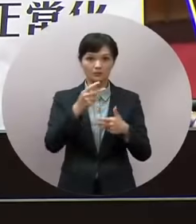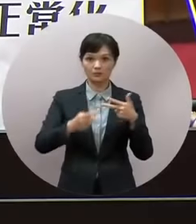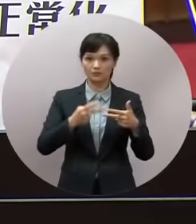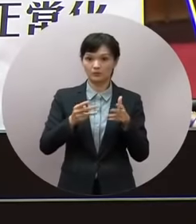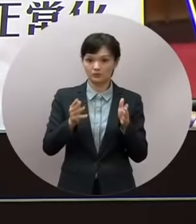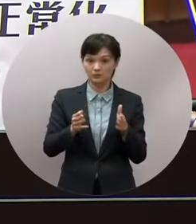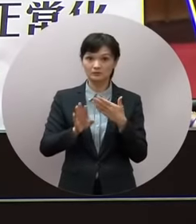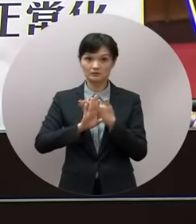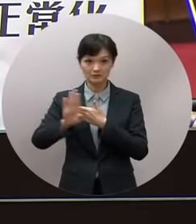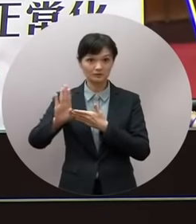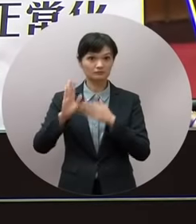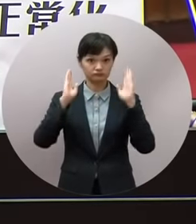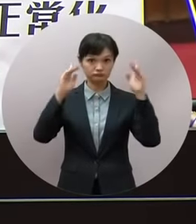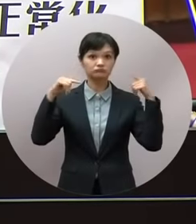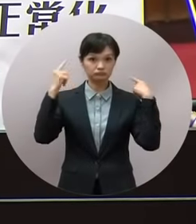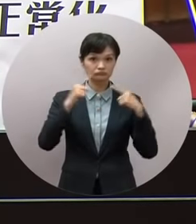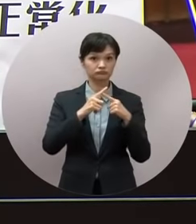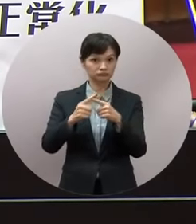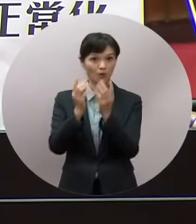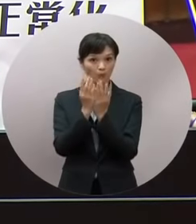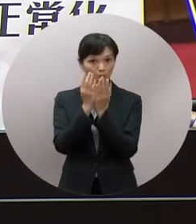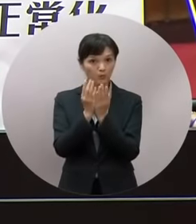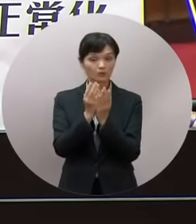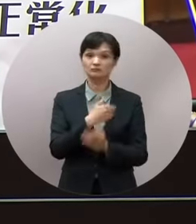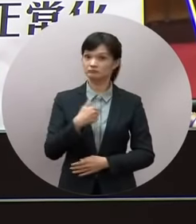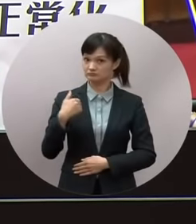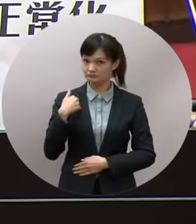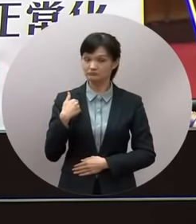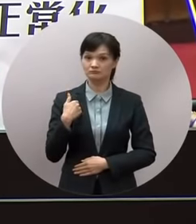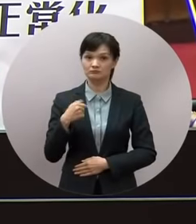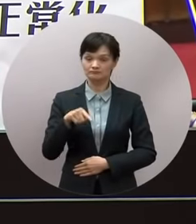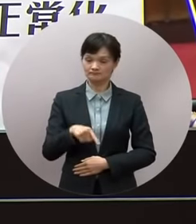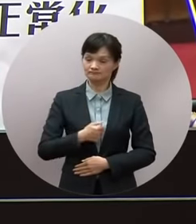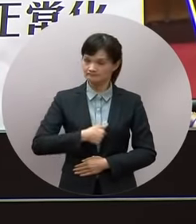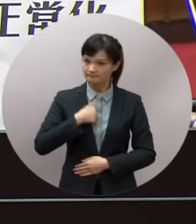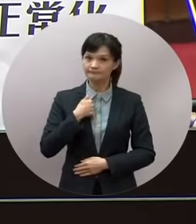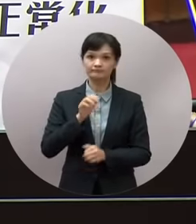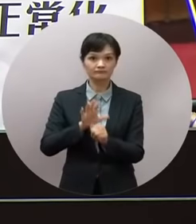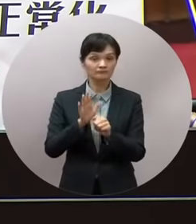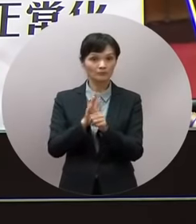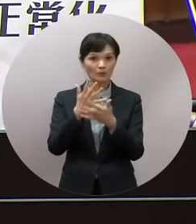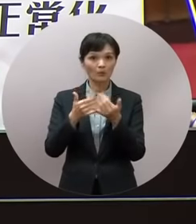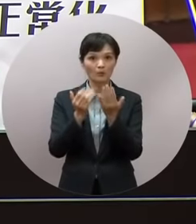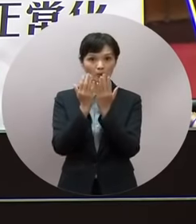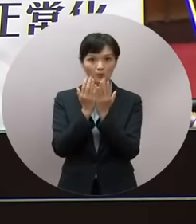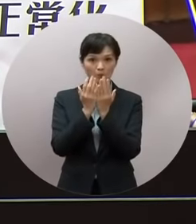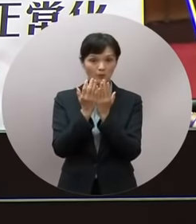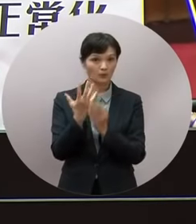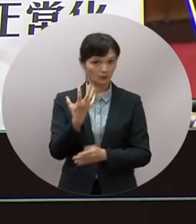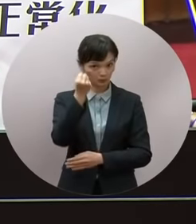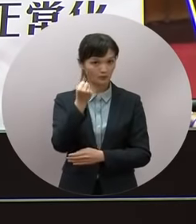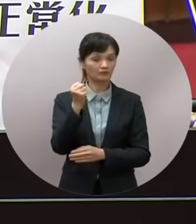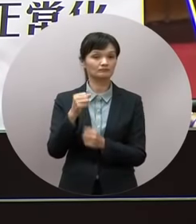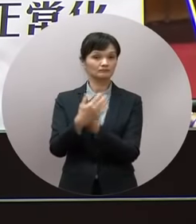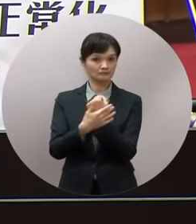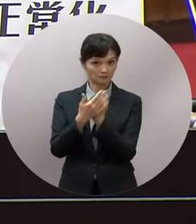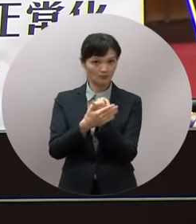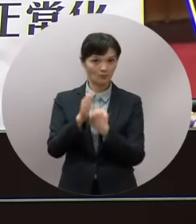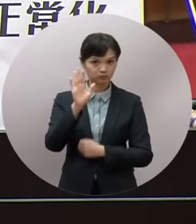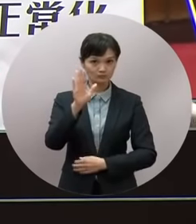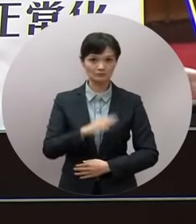表我们很努力，而且我们可以做到，就是维护学生的受教权。下一页。但是